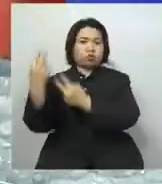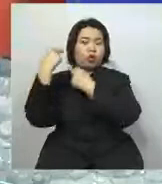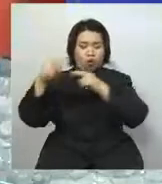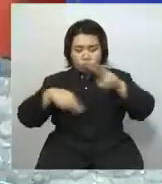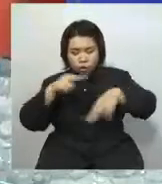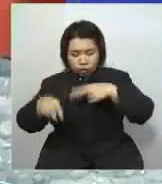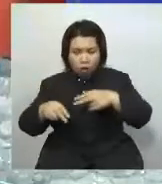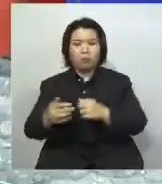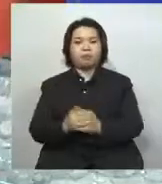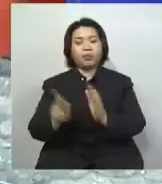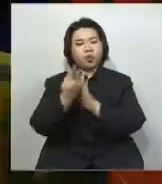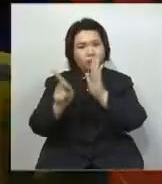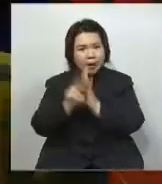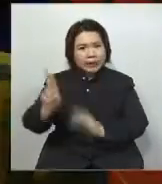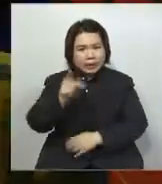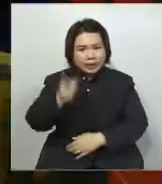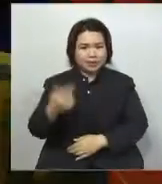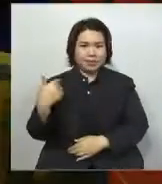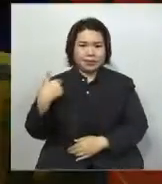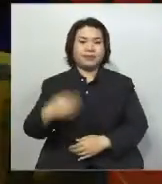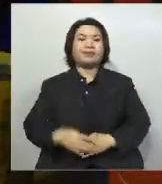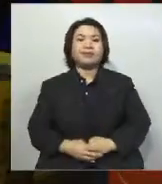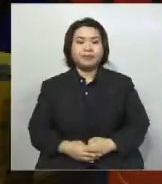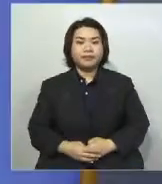คับใช้กฎหมาย